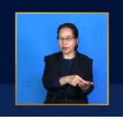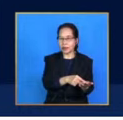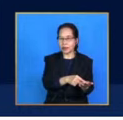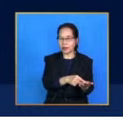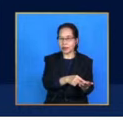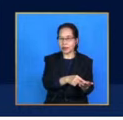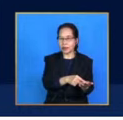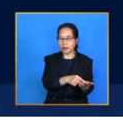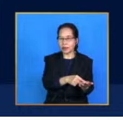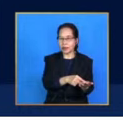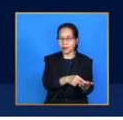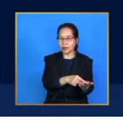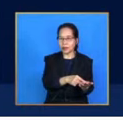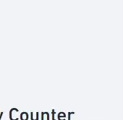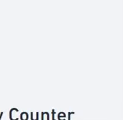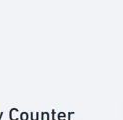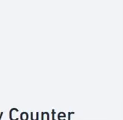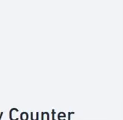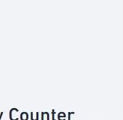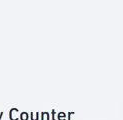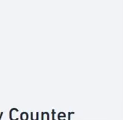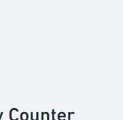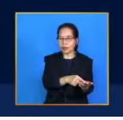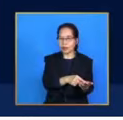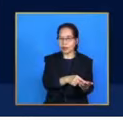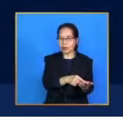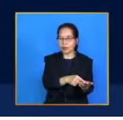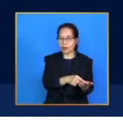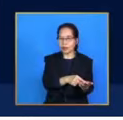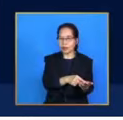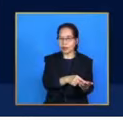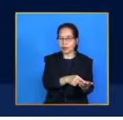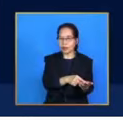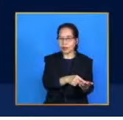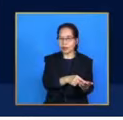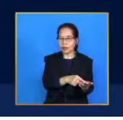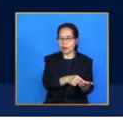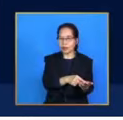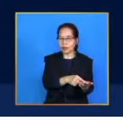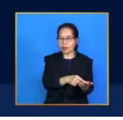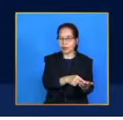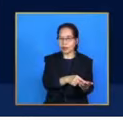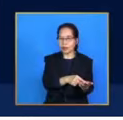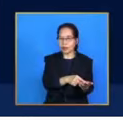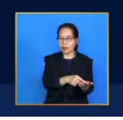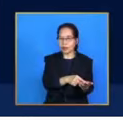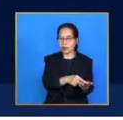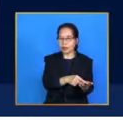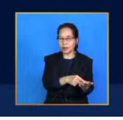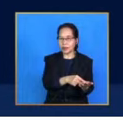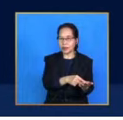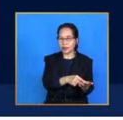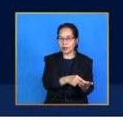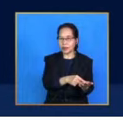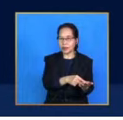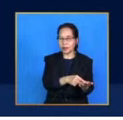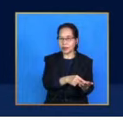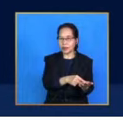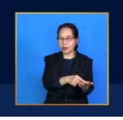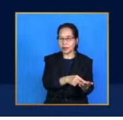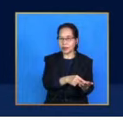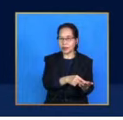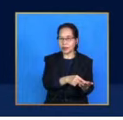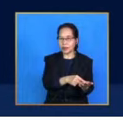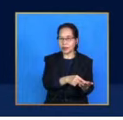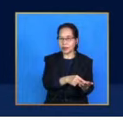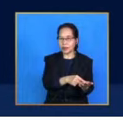ano. Gumagawa ka ng katwiran. Kasi yung sino mang hindi gumagawa ng katwiran eh